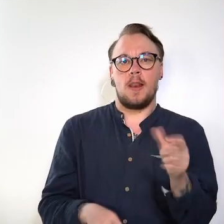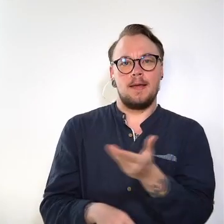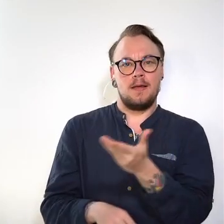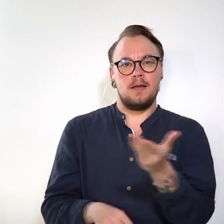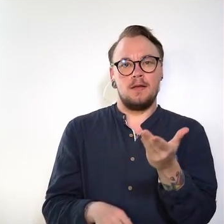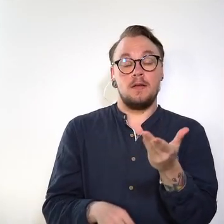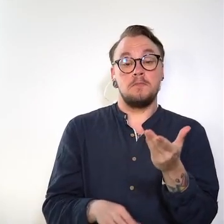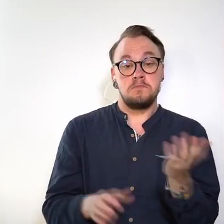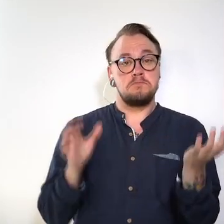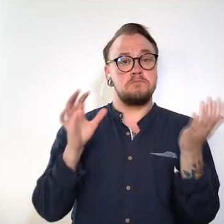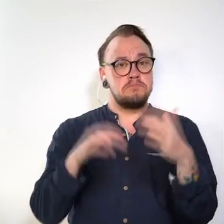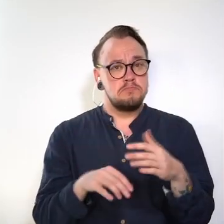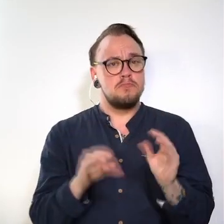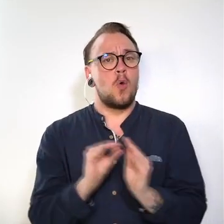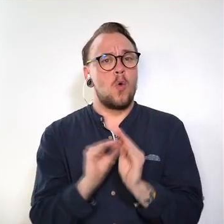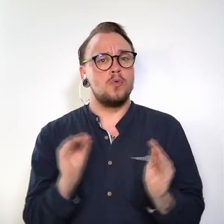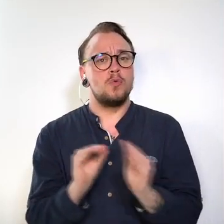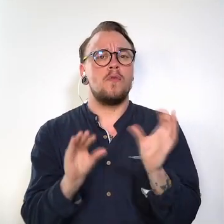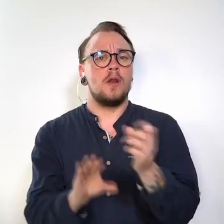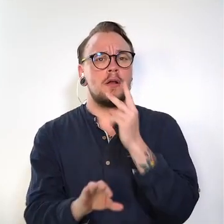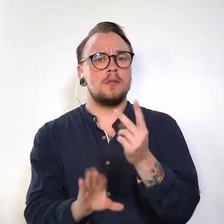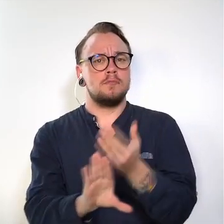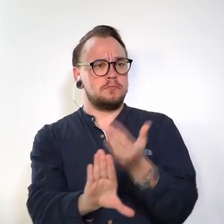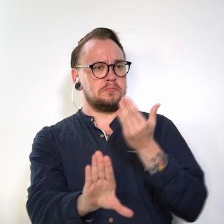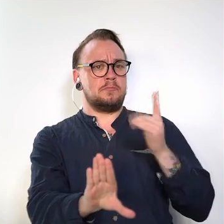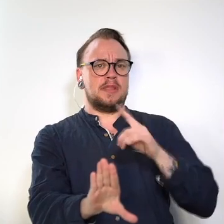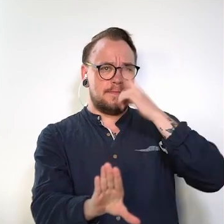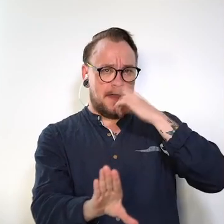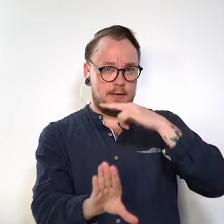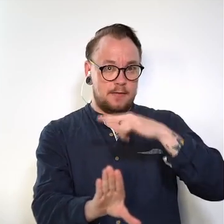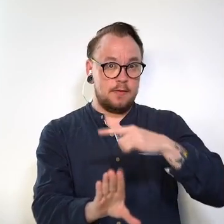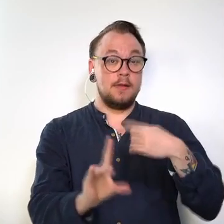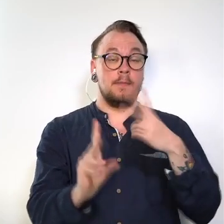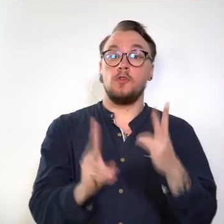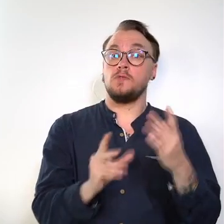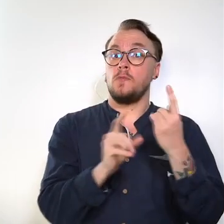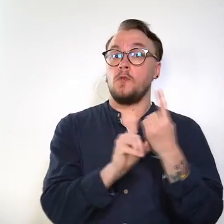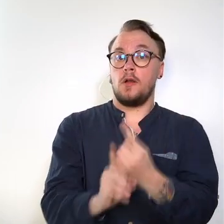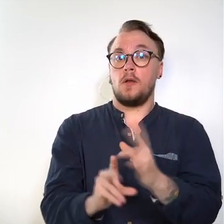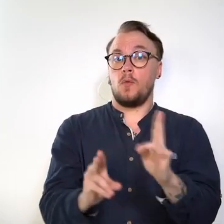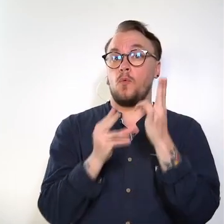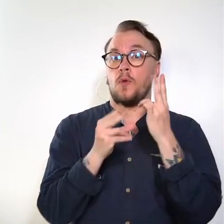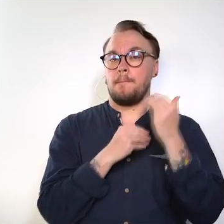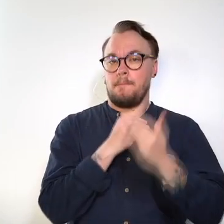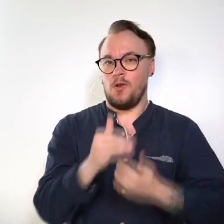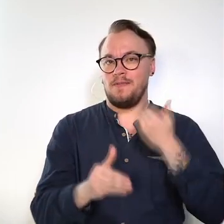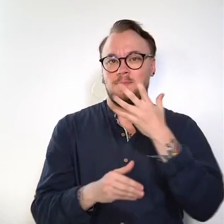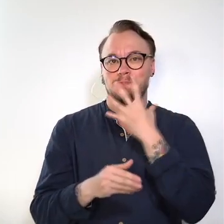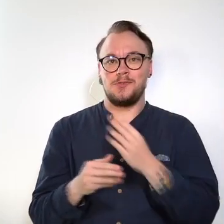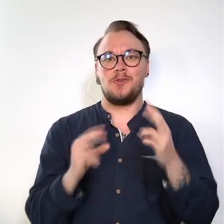tätä historiaa ja jossa on mukana myös näitä uudemman polven psykoanalyytikkoja. Että toisaalta katsotaan